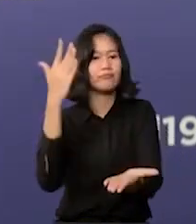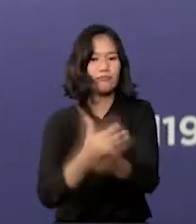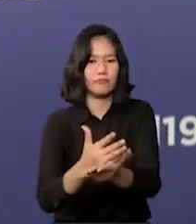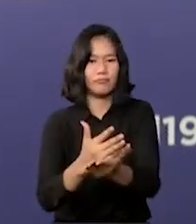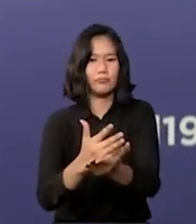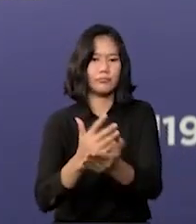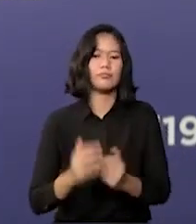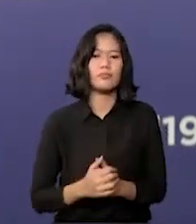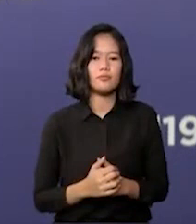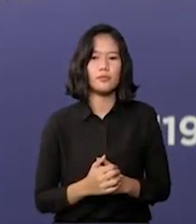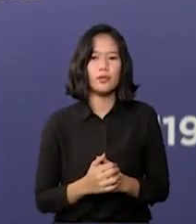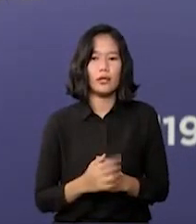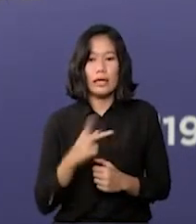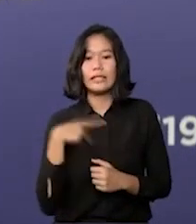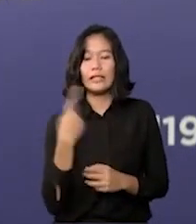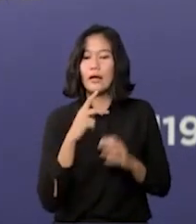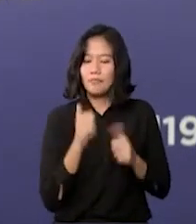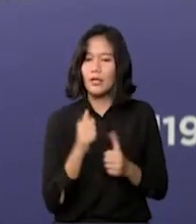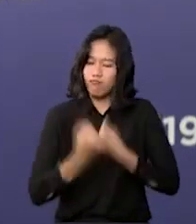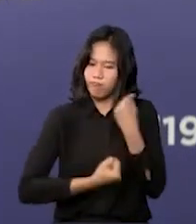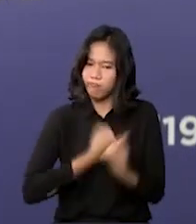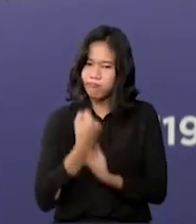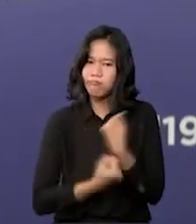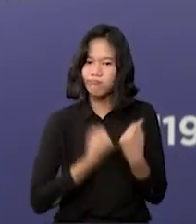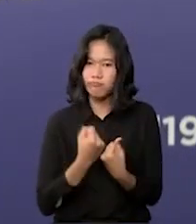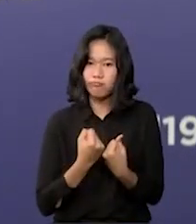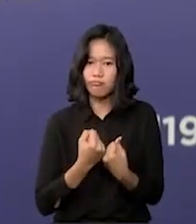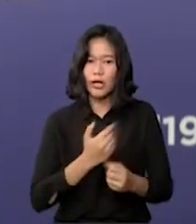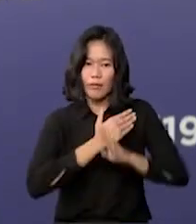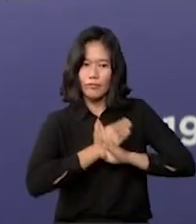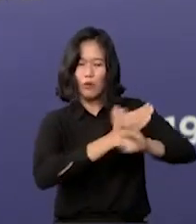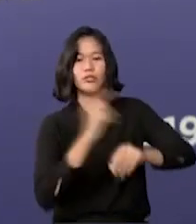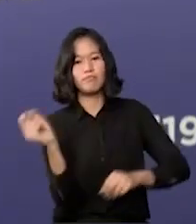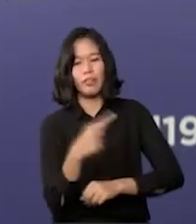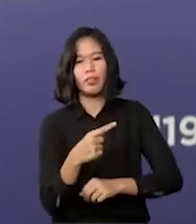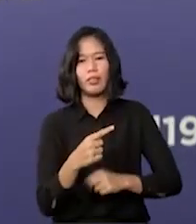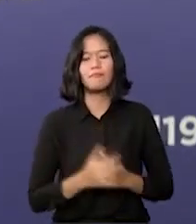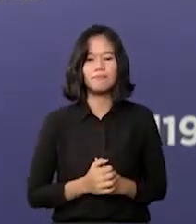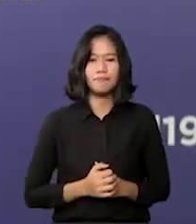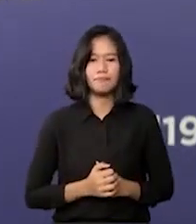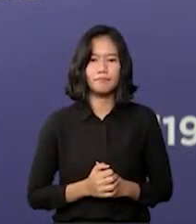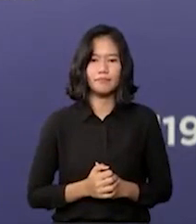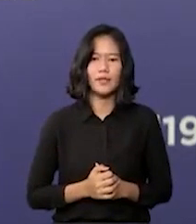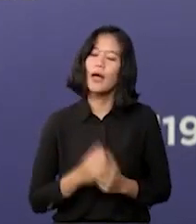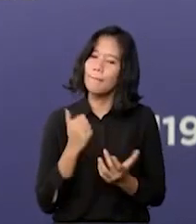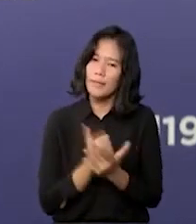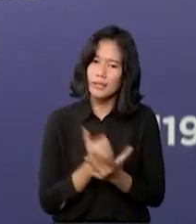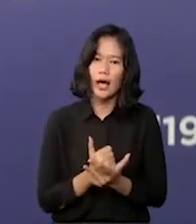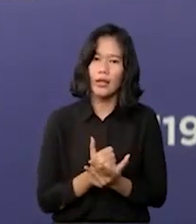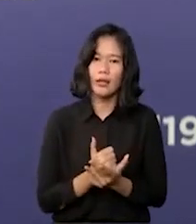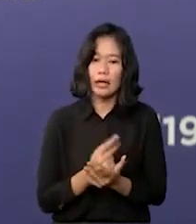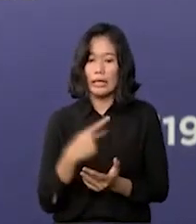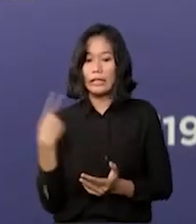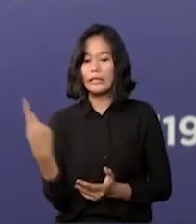ini. Kita akan mampu melaksanakan ini dan kita bisa menanggulanginya secepat mungkin. Saudara-saudara,